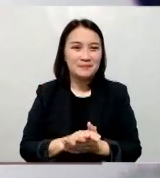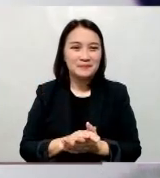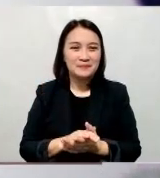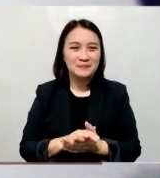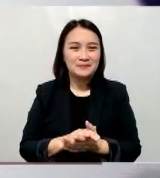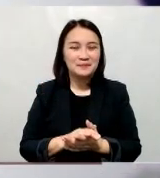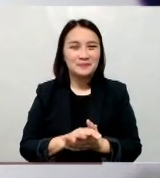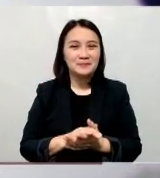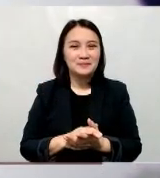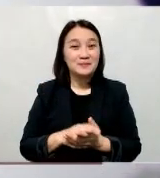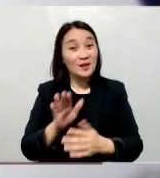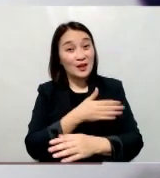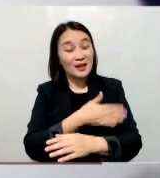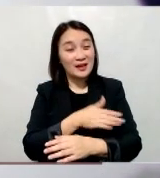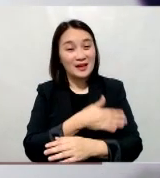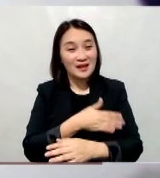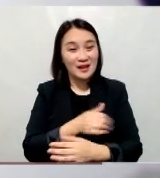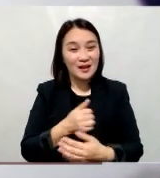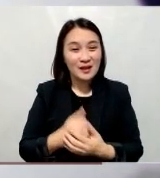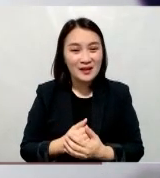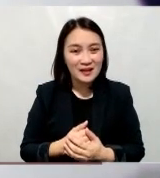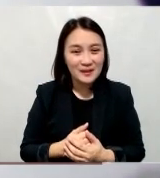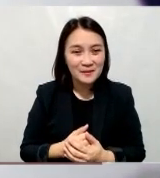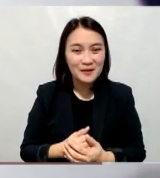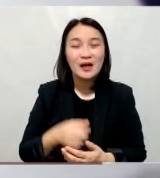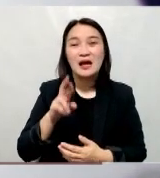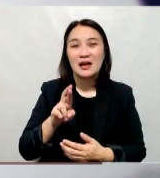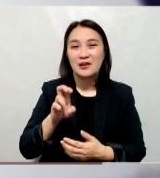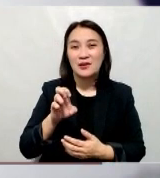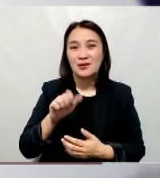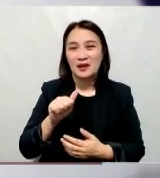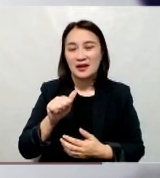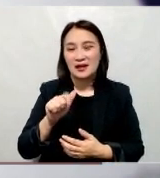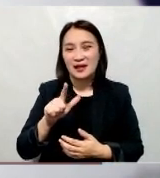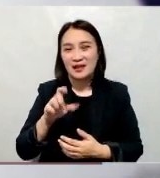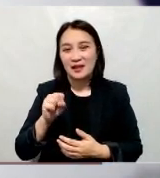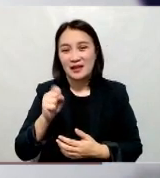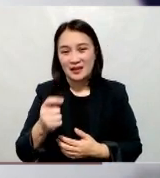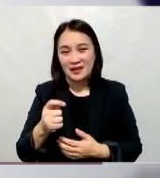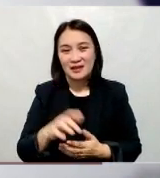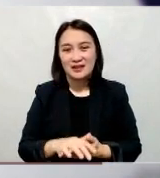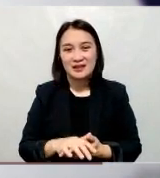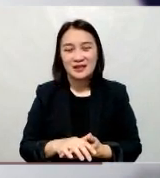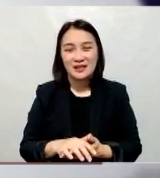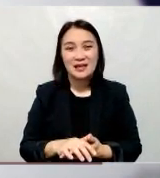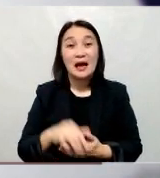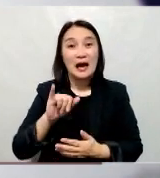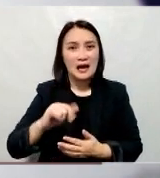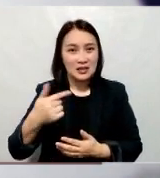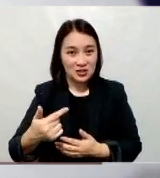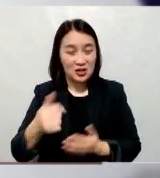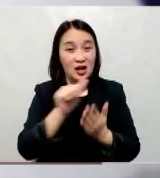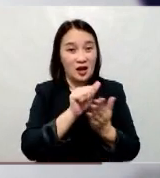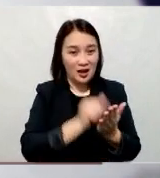Yan ang kantang Realest. Proud pa yung shinare ni Eminem sa kanyang Instagram account. Sa kanyang caption, mismong si Eminem